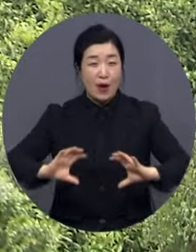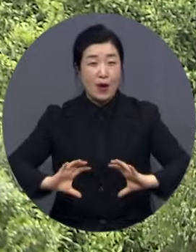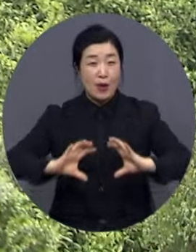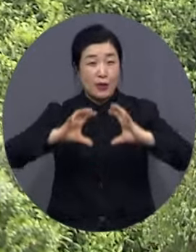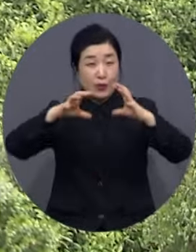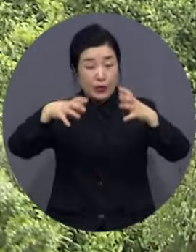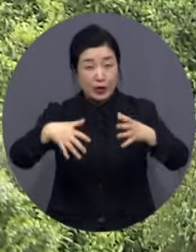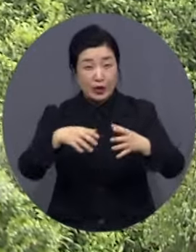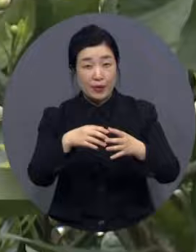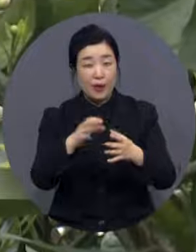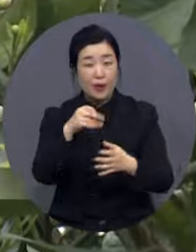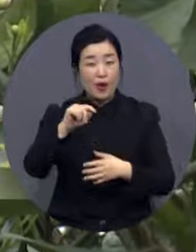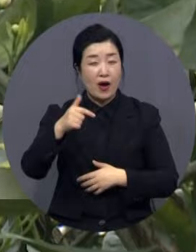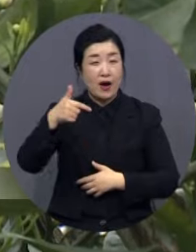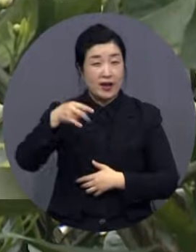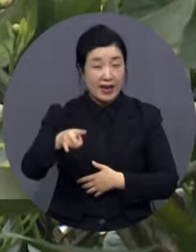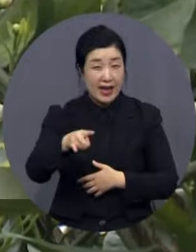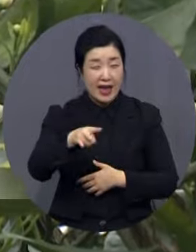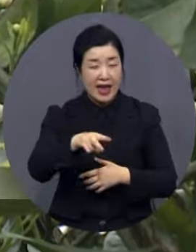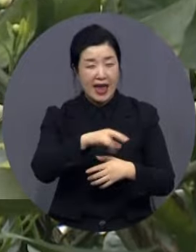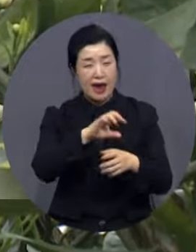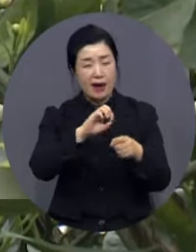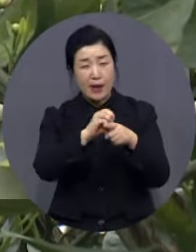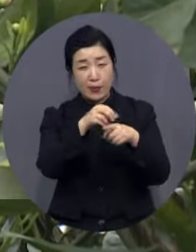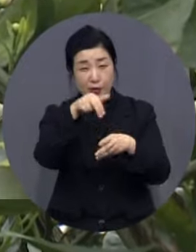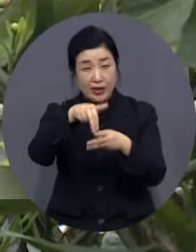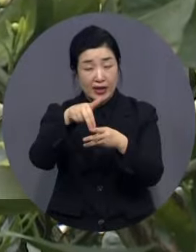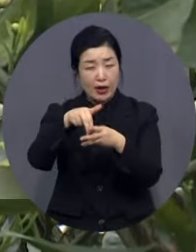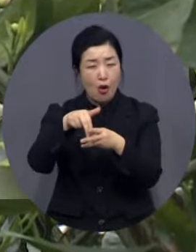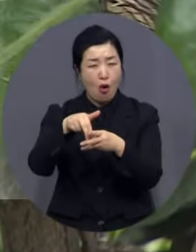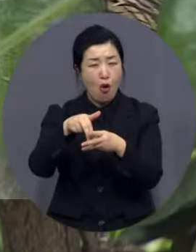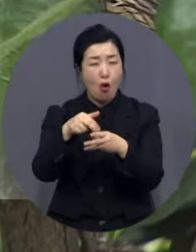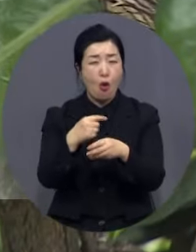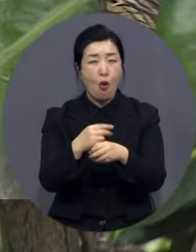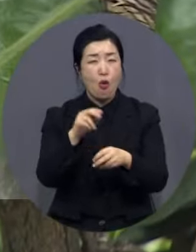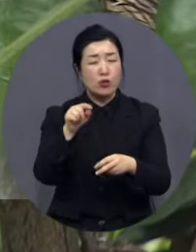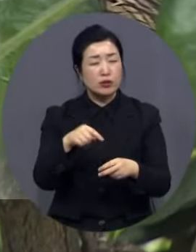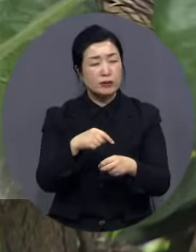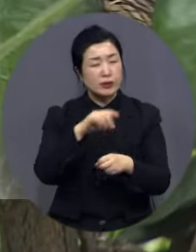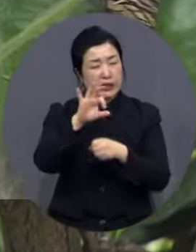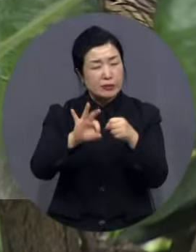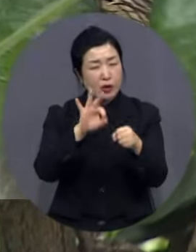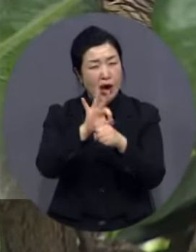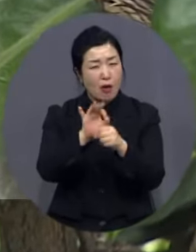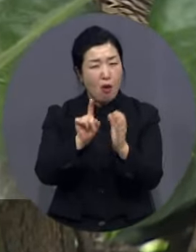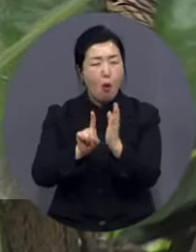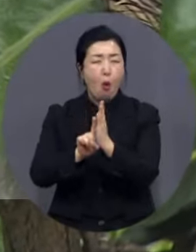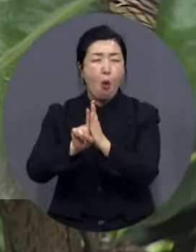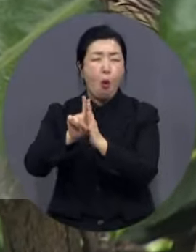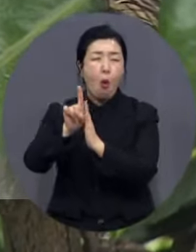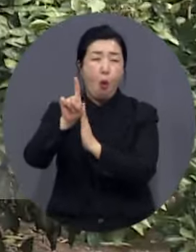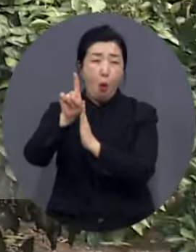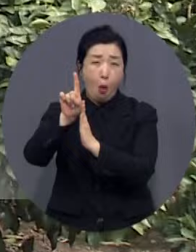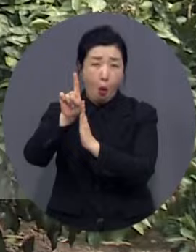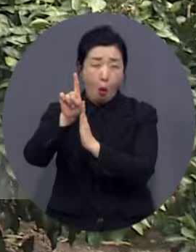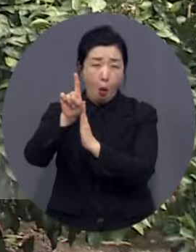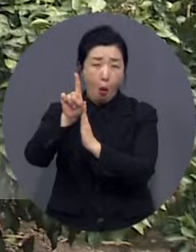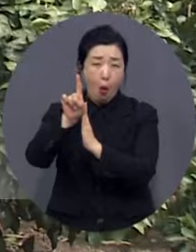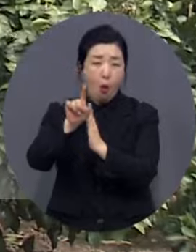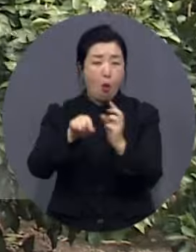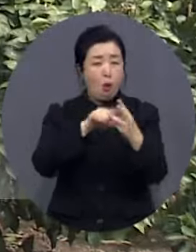과학원 감귤 연구센터는 지난 2월 평균 기온이 최근 10년 사이 가장 높았으나 3월 기온이